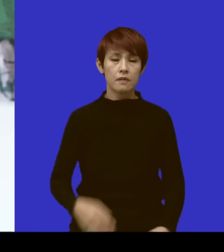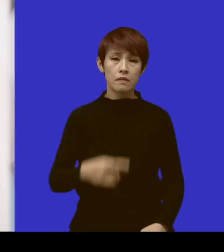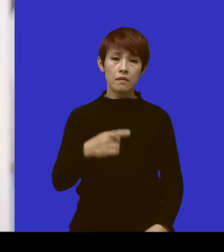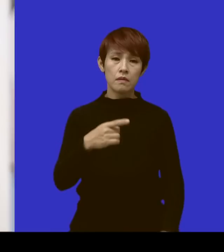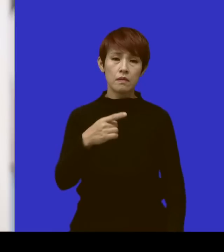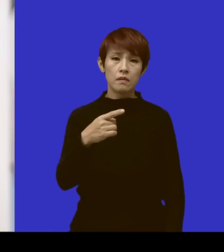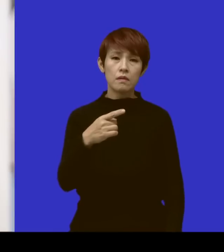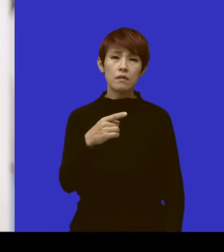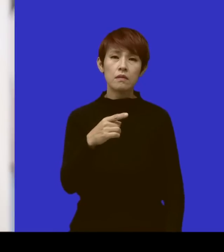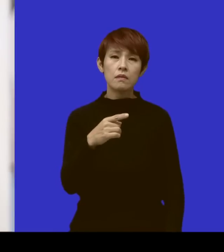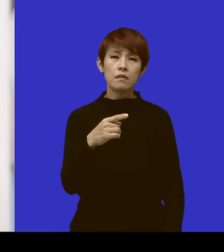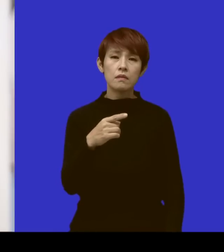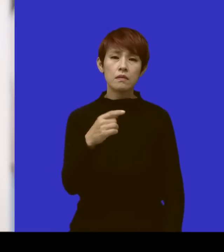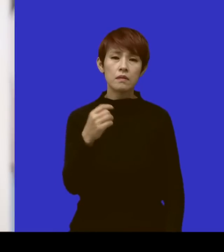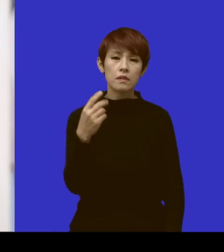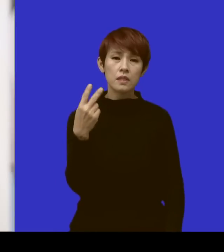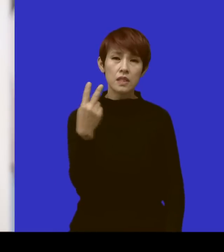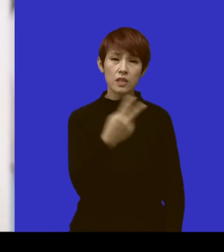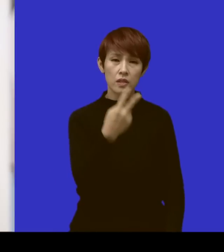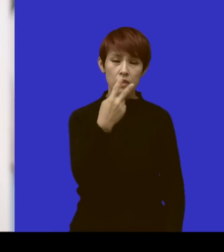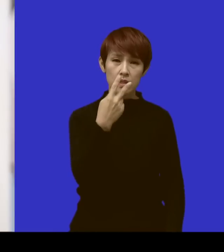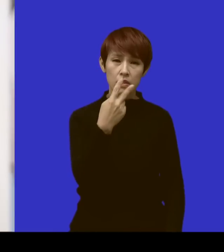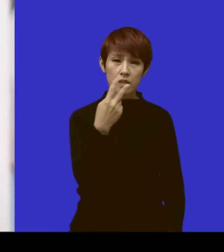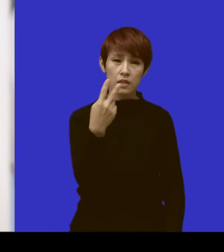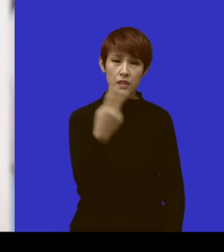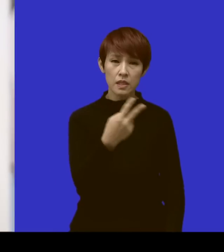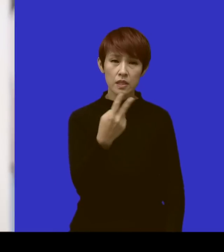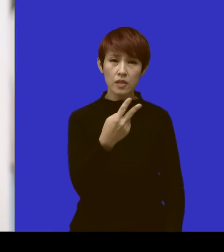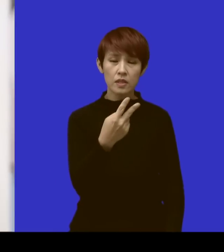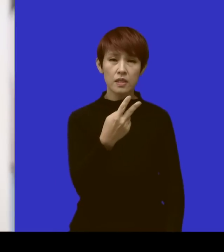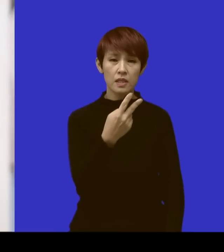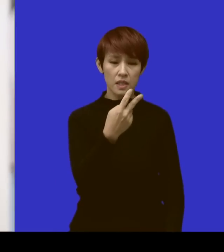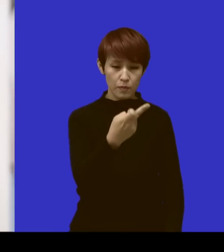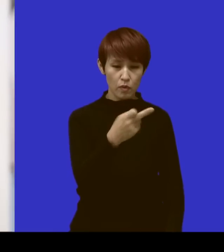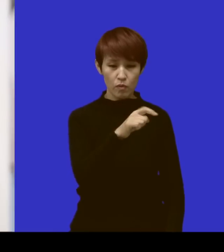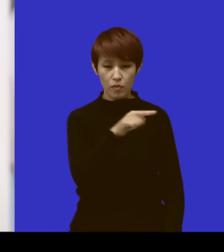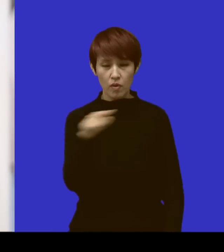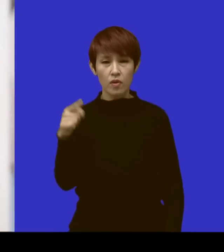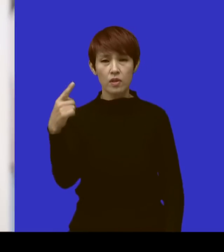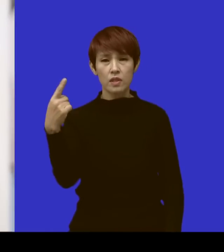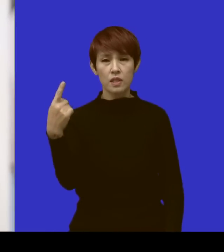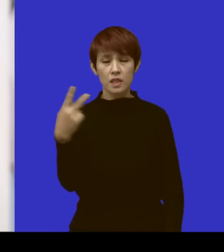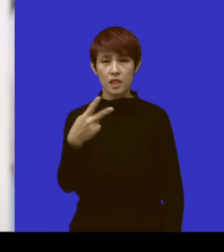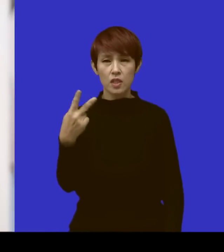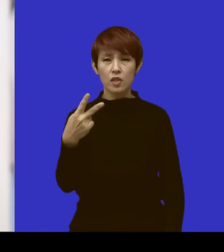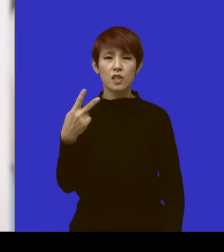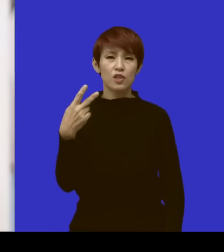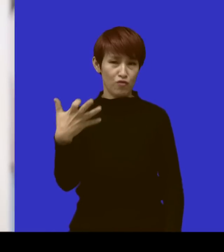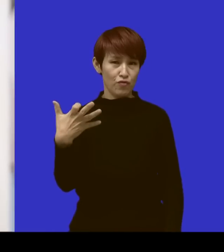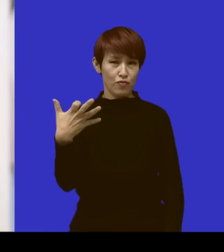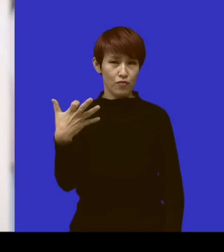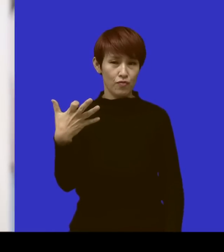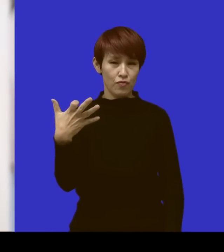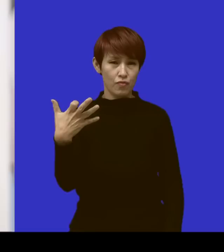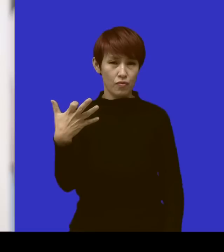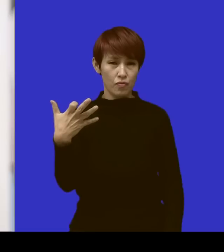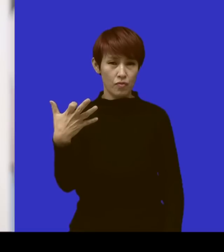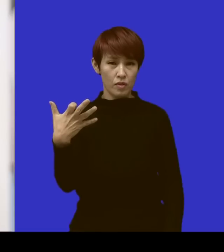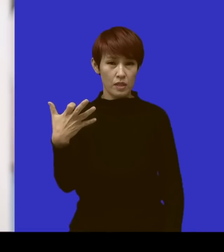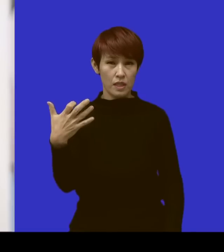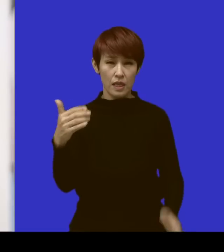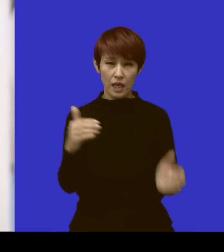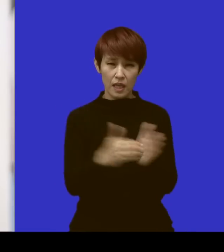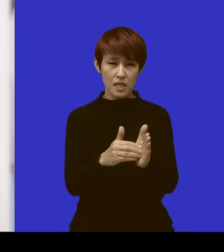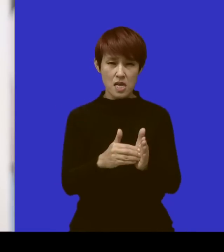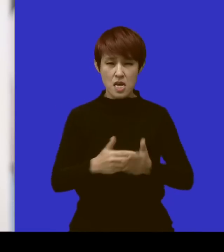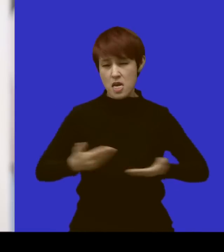12년부터 그 코로나 바로 이제 터지기 전 그때까지 19년이었나요? 그때까지 정말